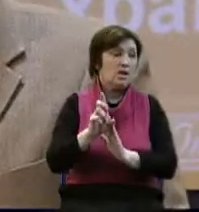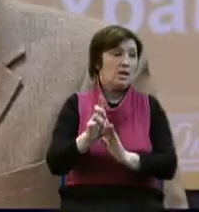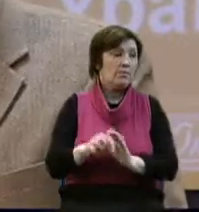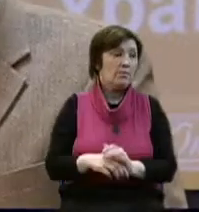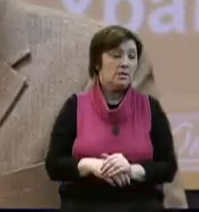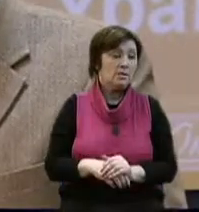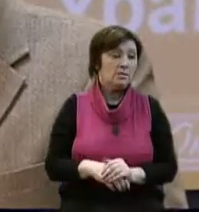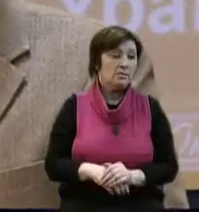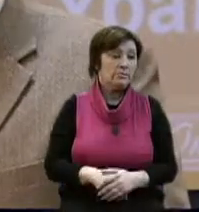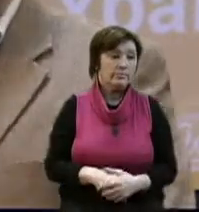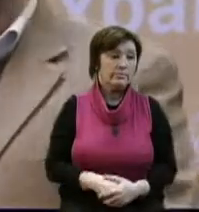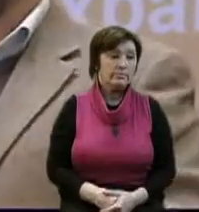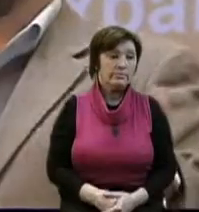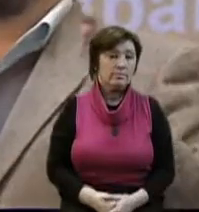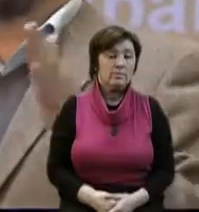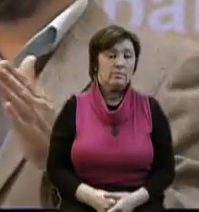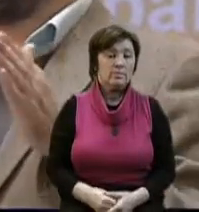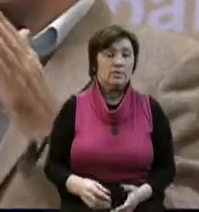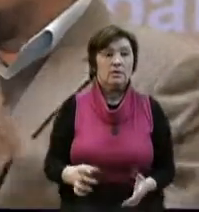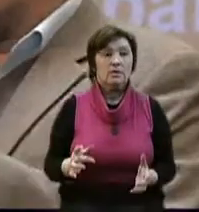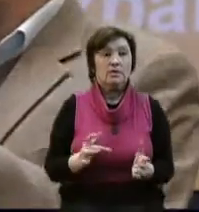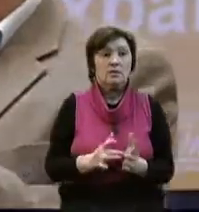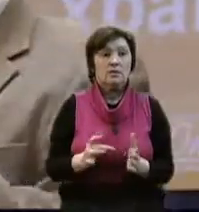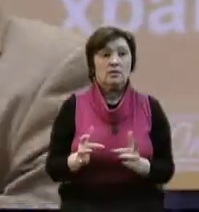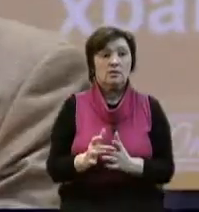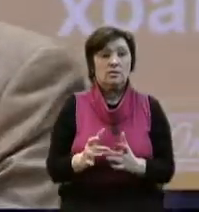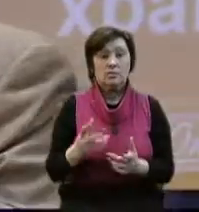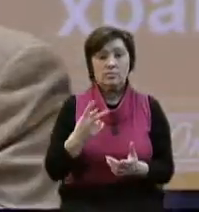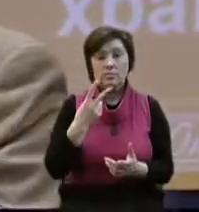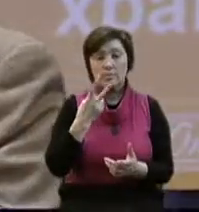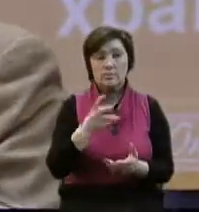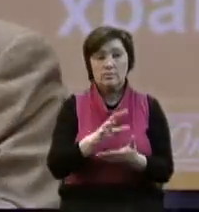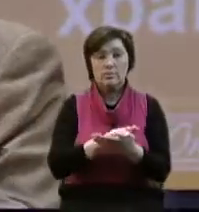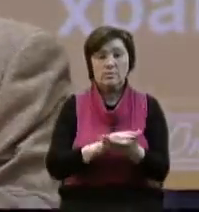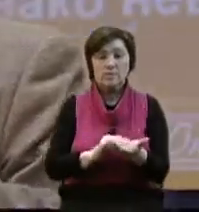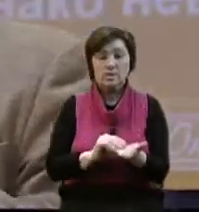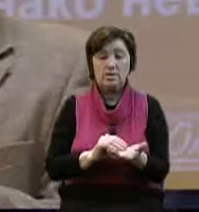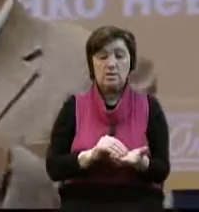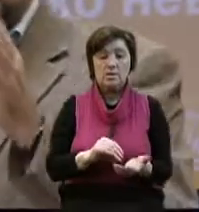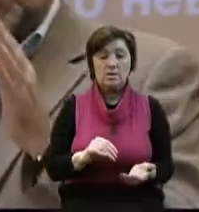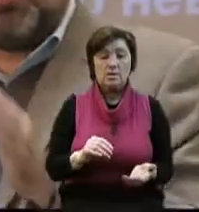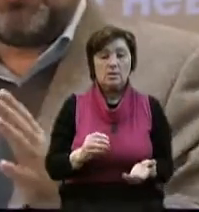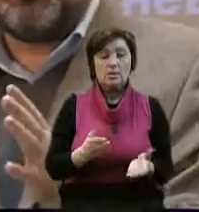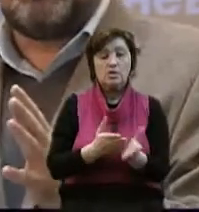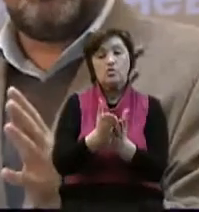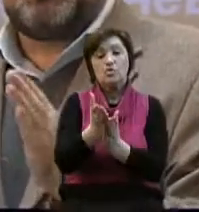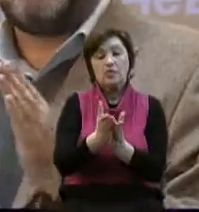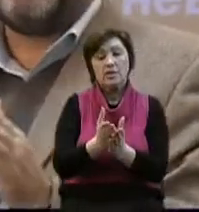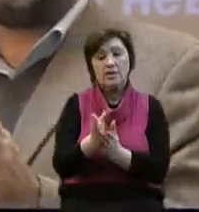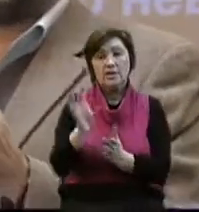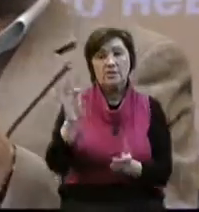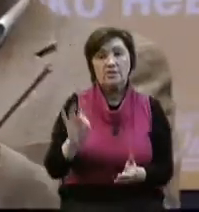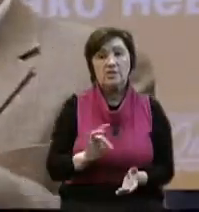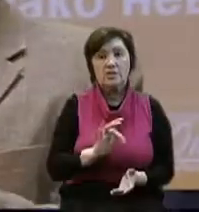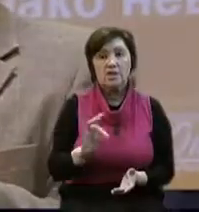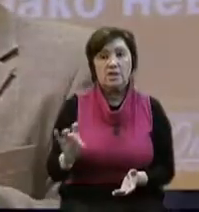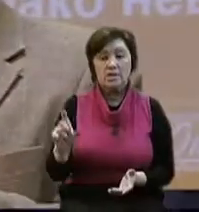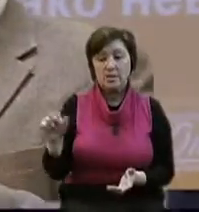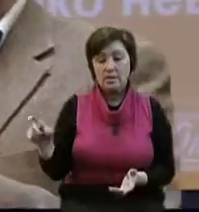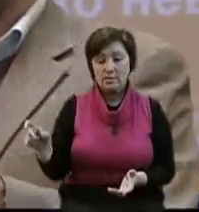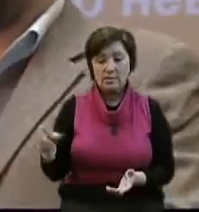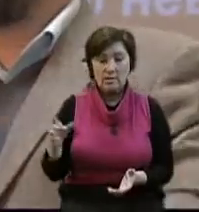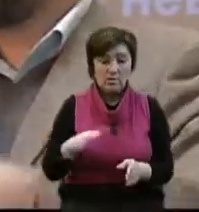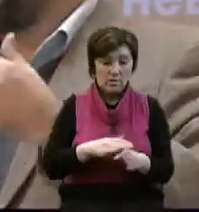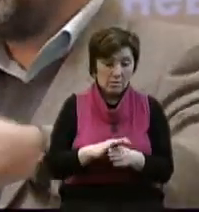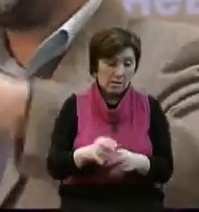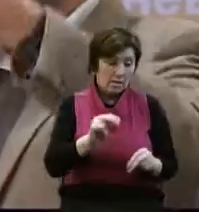отношении субботы. Он приводит пример служения священников. Итак, священники в субботу выполняли работы в